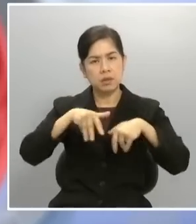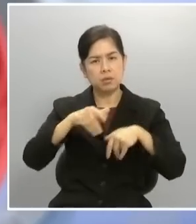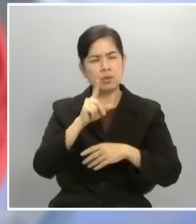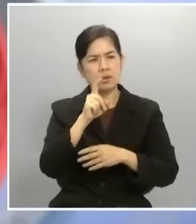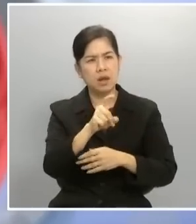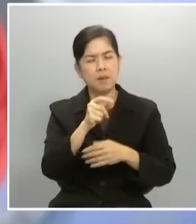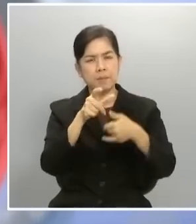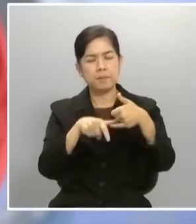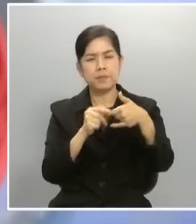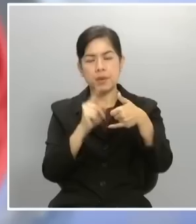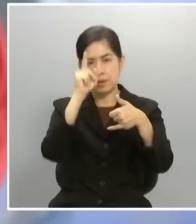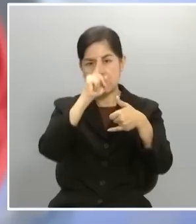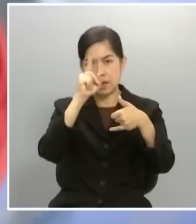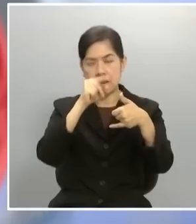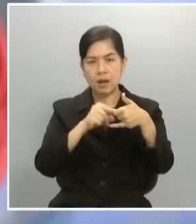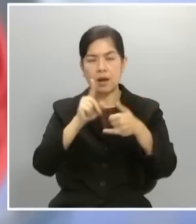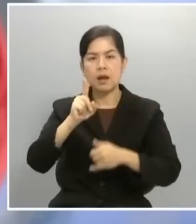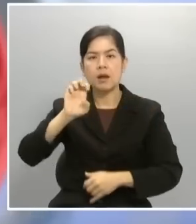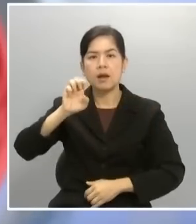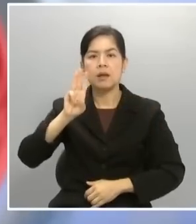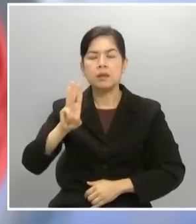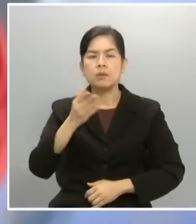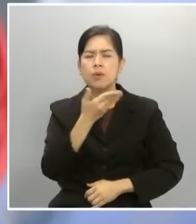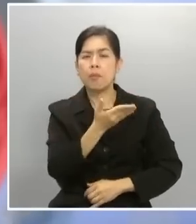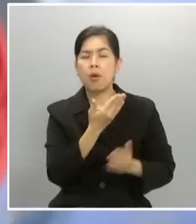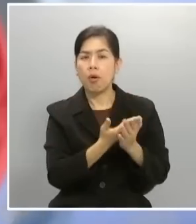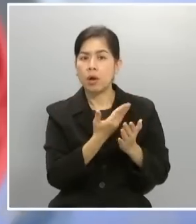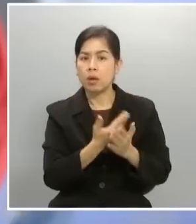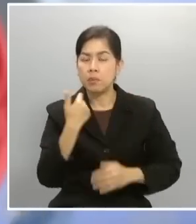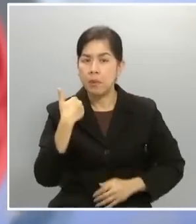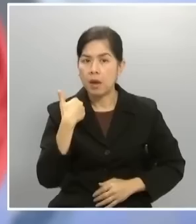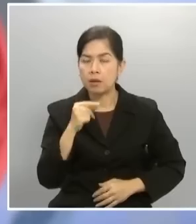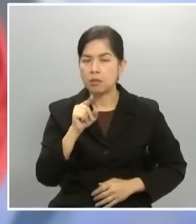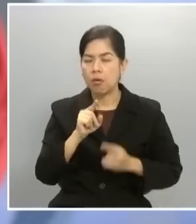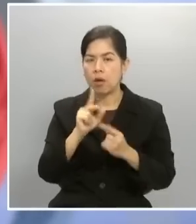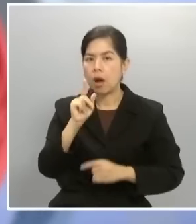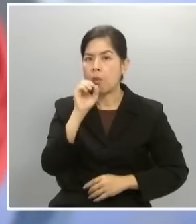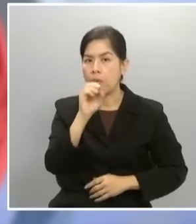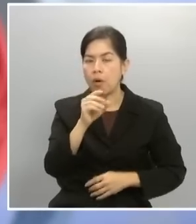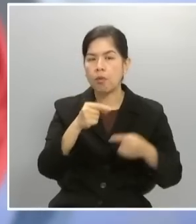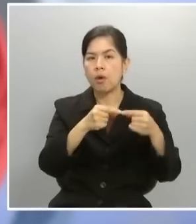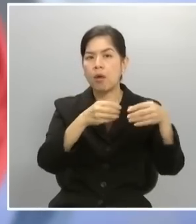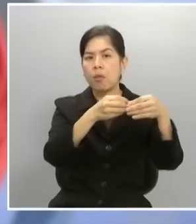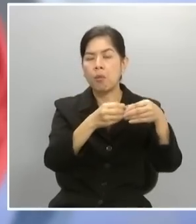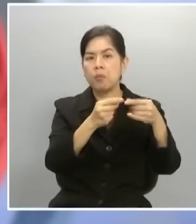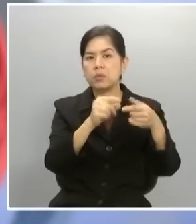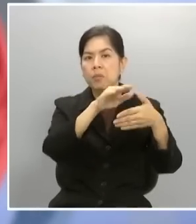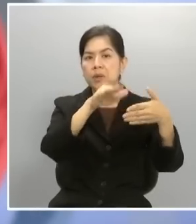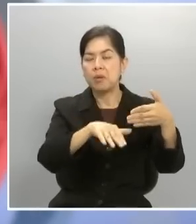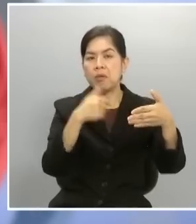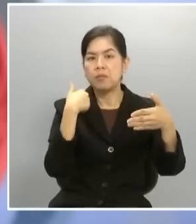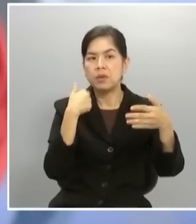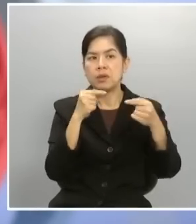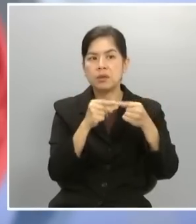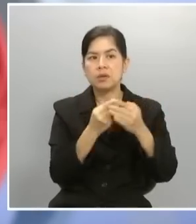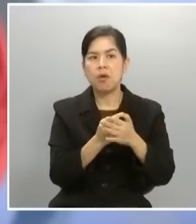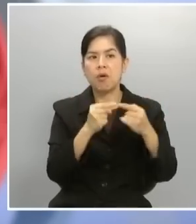ตัวคุณดิวเองเนี่ยไปเรียกเงินเาหรือเปล่าเอ๊ะเห็นมีข่าวว่าทางฝั่งนู้นเนี่ยได้มีการส่งข้อความไปหาทาง